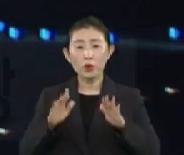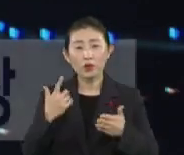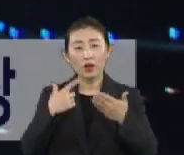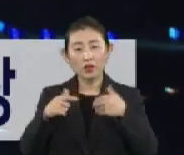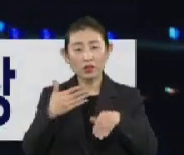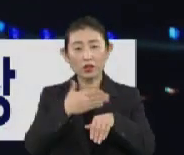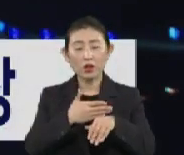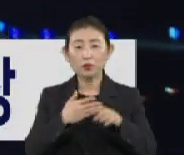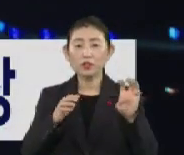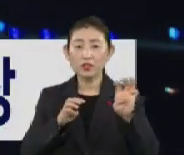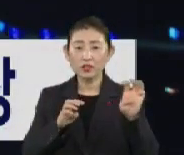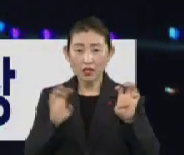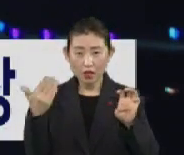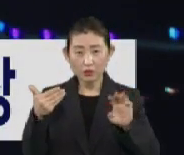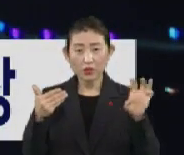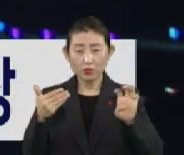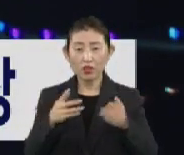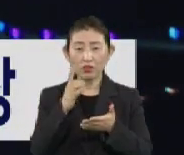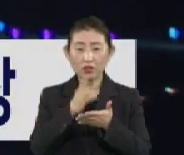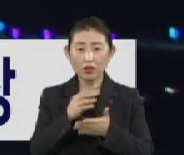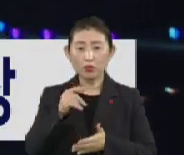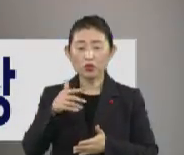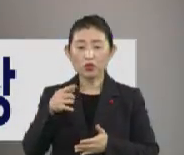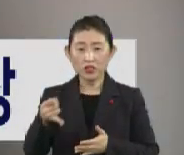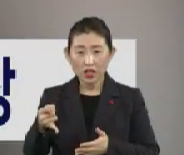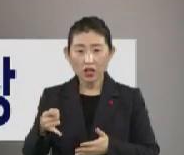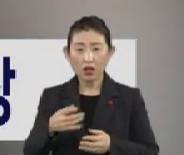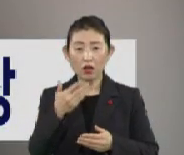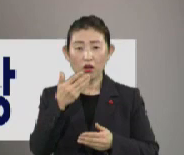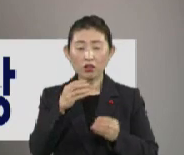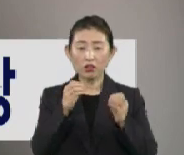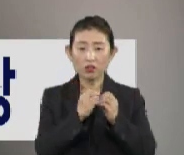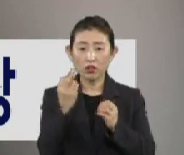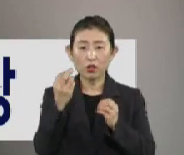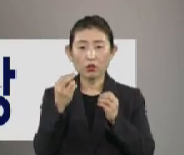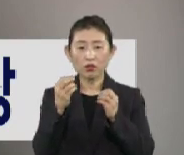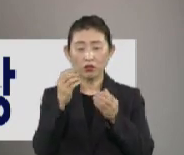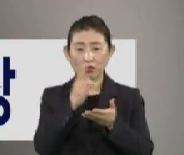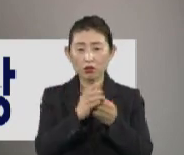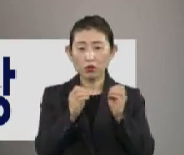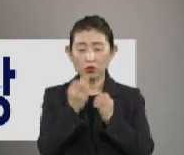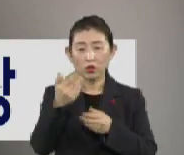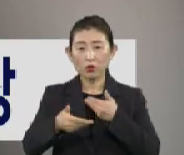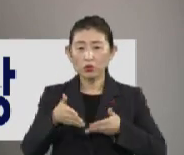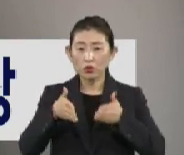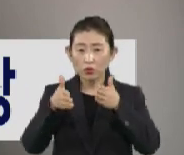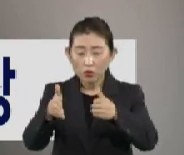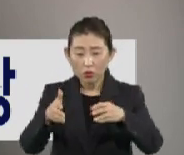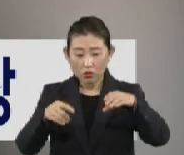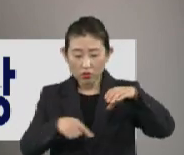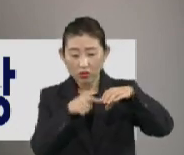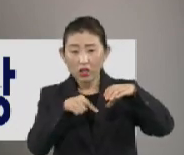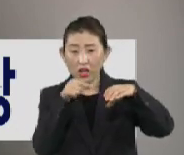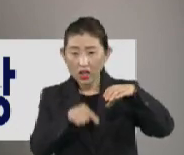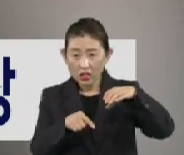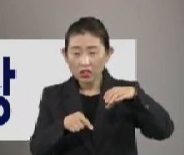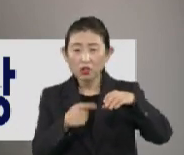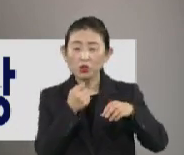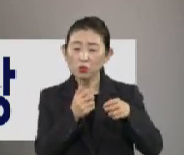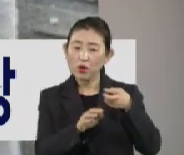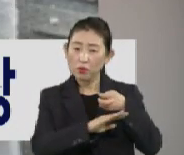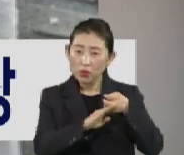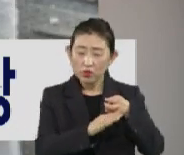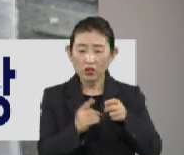오늘 오전 9시 30분쯤 천안시 풍세면 천안 논산고속도로 논산 방향 차량터널 안에서